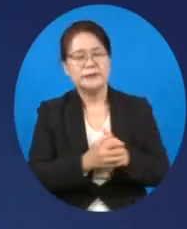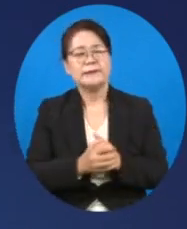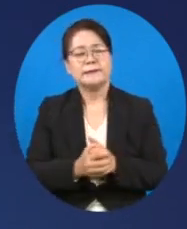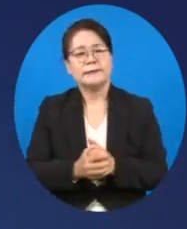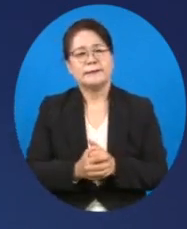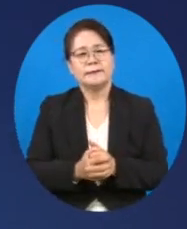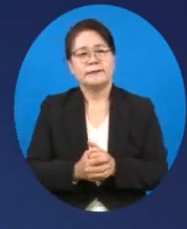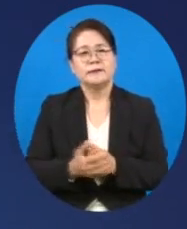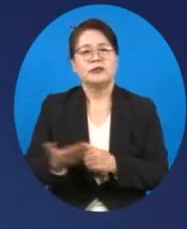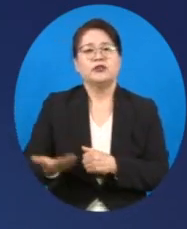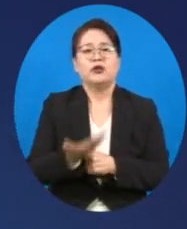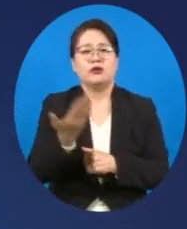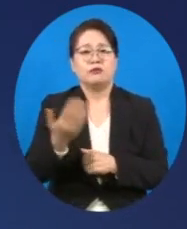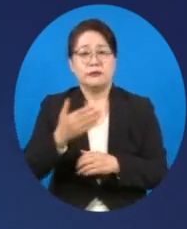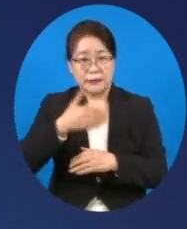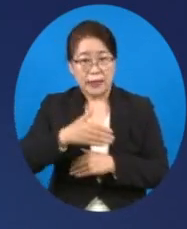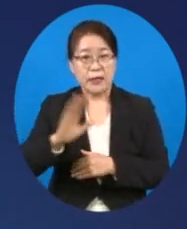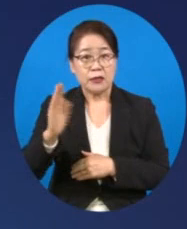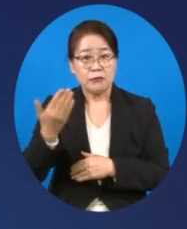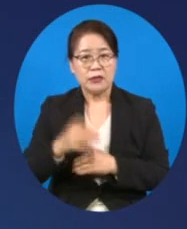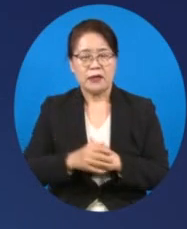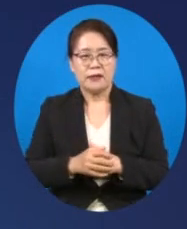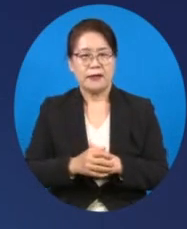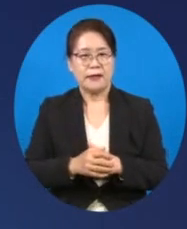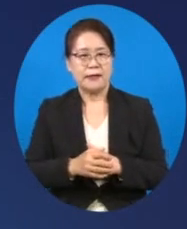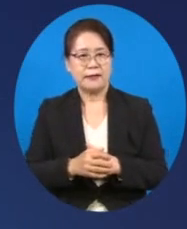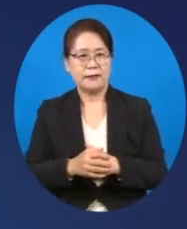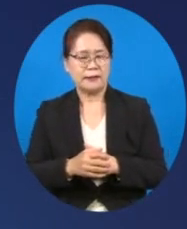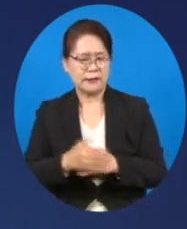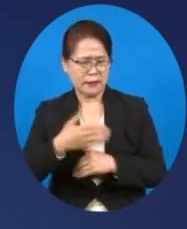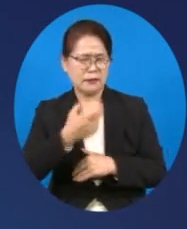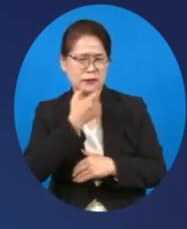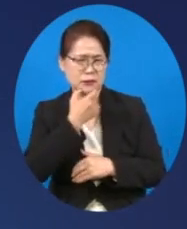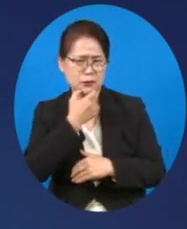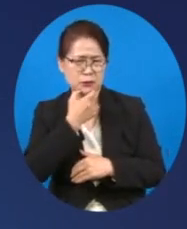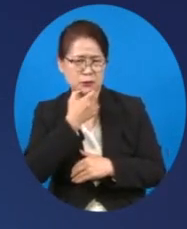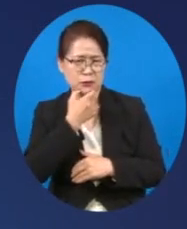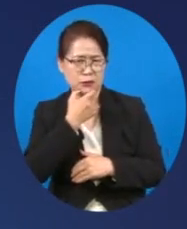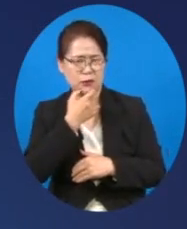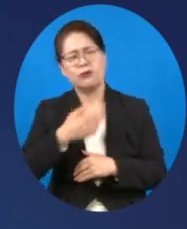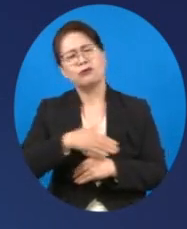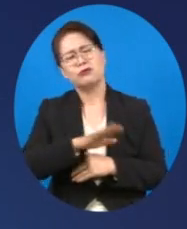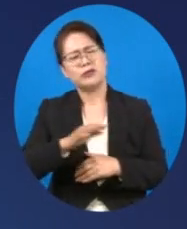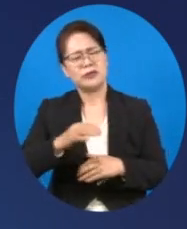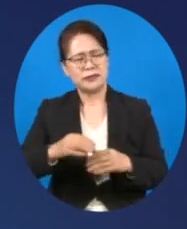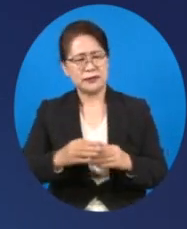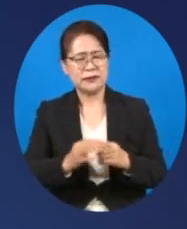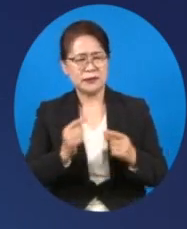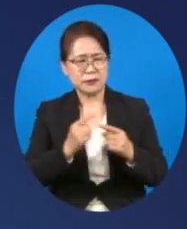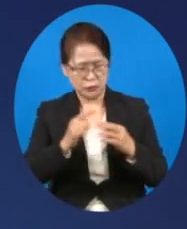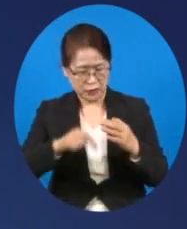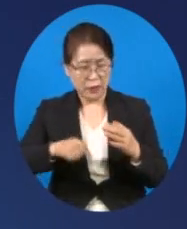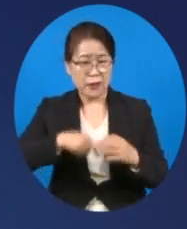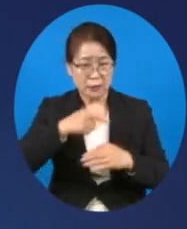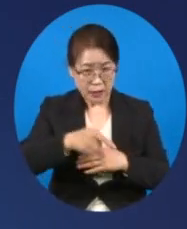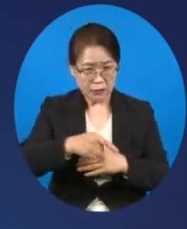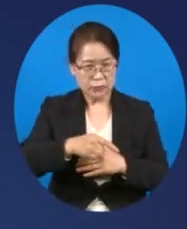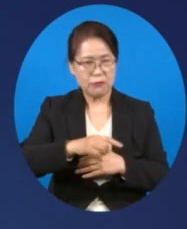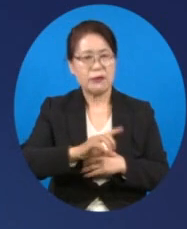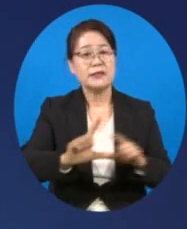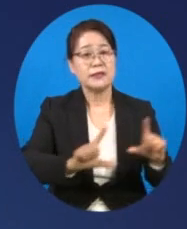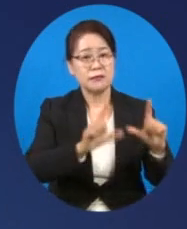이제 우리는 가야 합니다 가기 싫어도 가야 합니다 그런데 확신을 가지고 와야 합니다